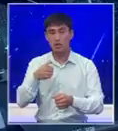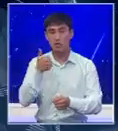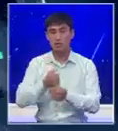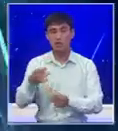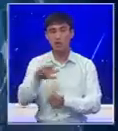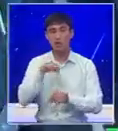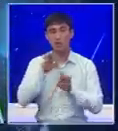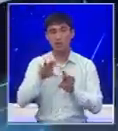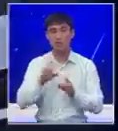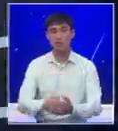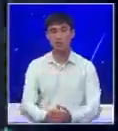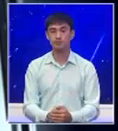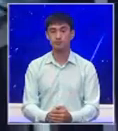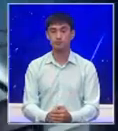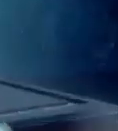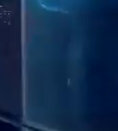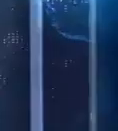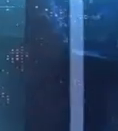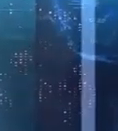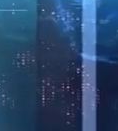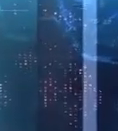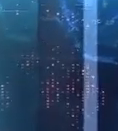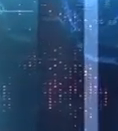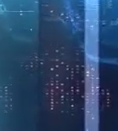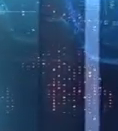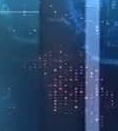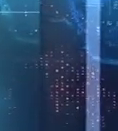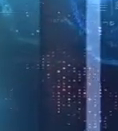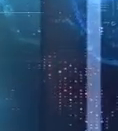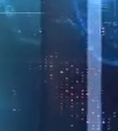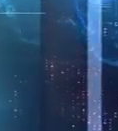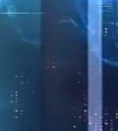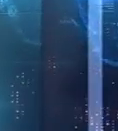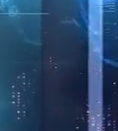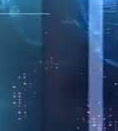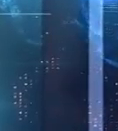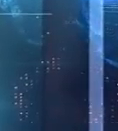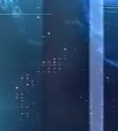края. Надежда Белова, Шалкарнур Мухамбет, Жасулан Чингинжинов, телеканал ЖТСУ.